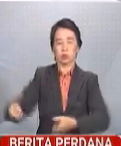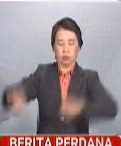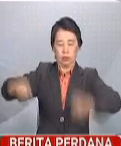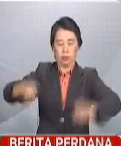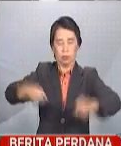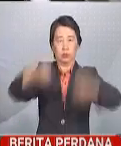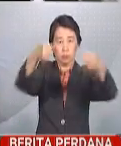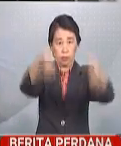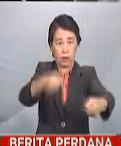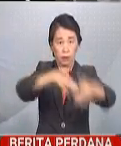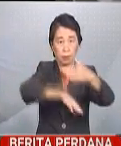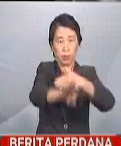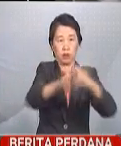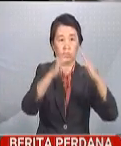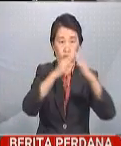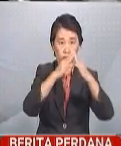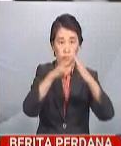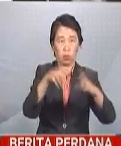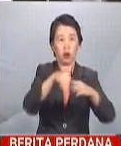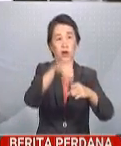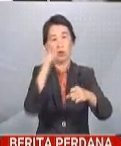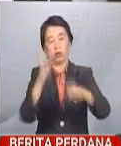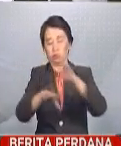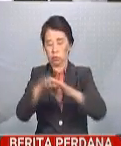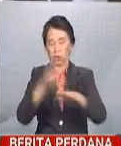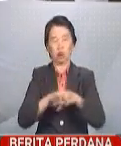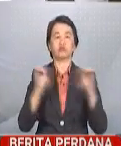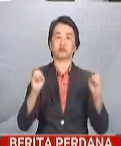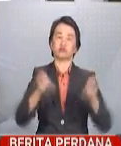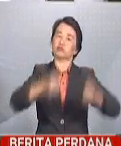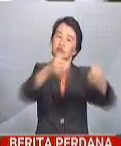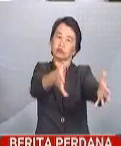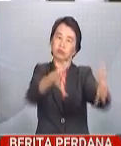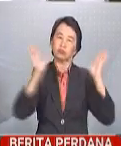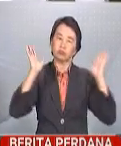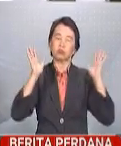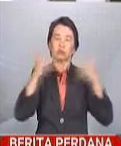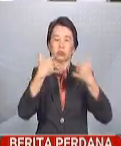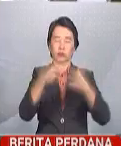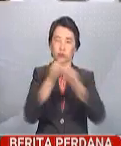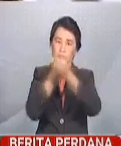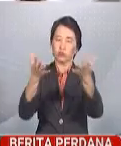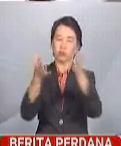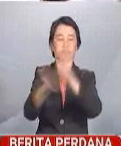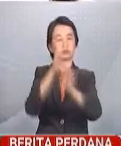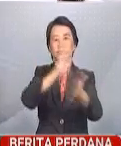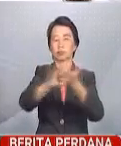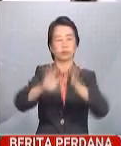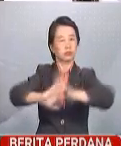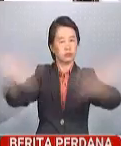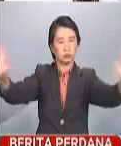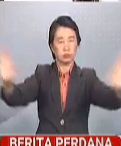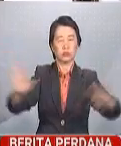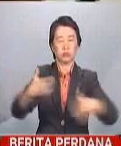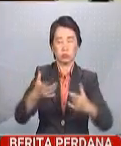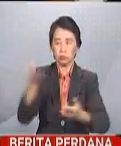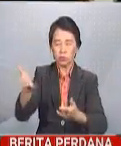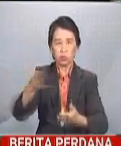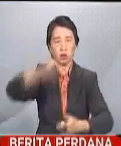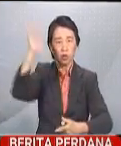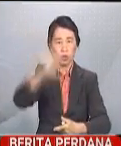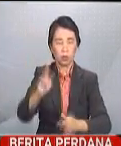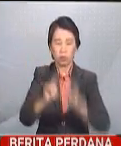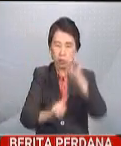beg tersebut masuk ke dalam rumah dan keluar dengan tangan kosong sambil memberitahu semua sudah selesai. Jelasnya lagi, dia tidak